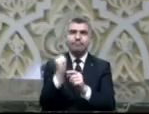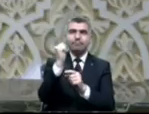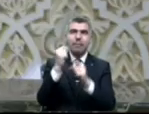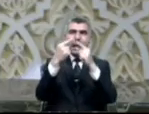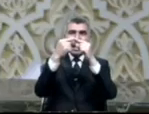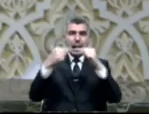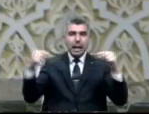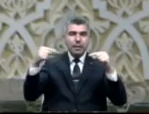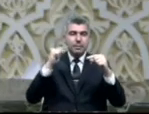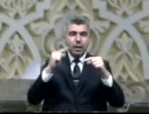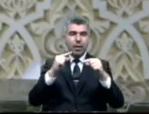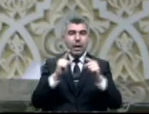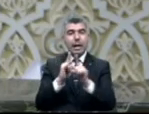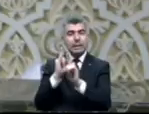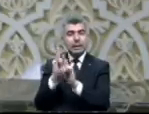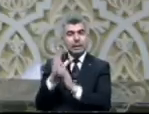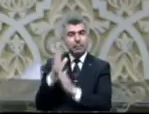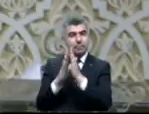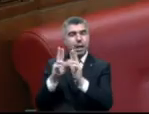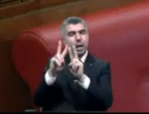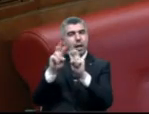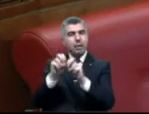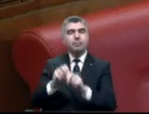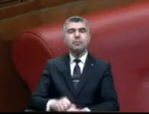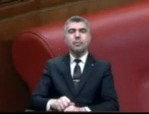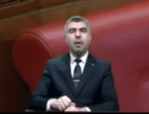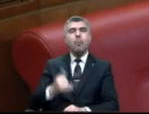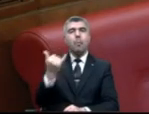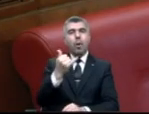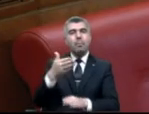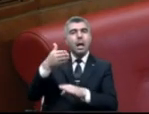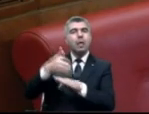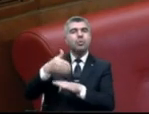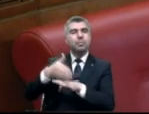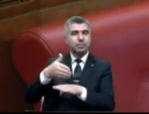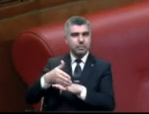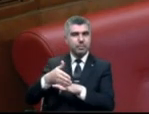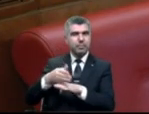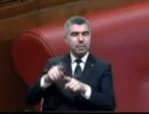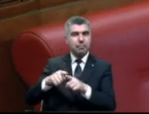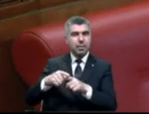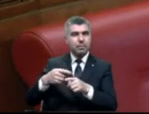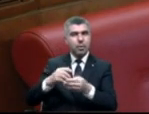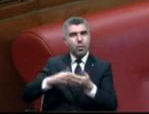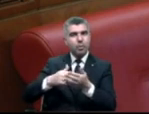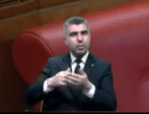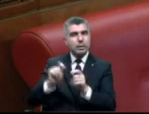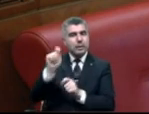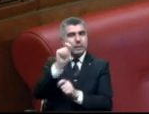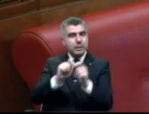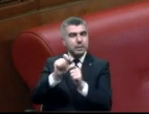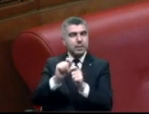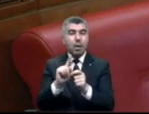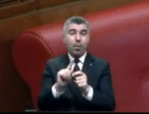متضررة، وثانيا تحسين نوعية الخشب، نوعية الأعمدة الخشبية اللي كتستعمل، من خلال